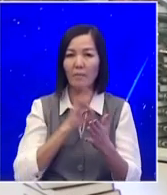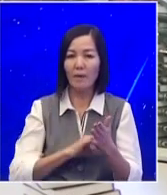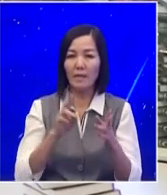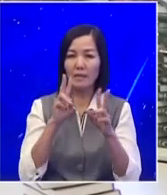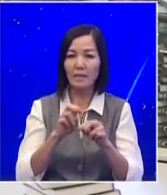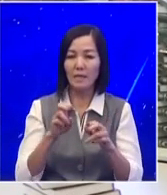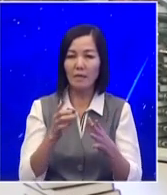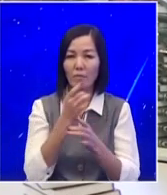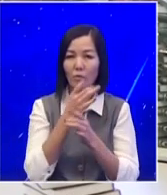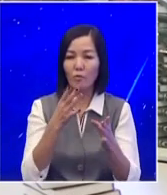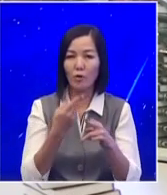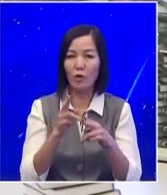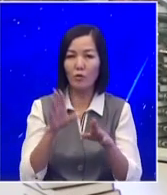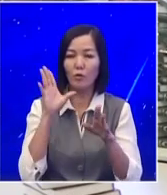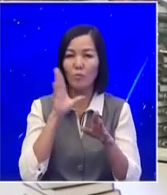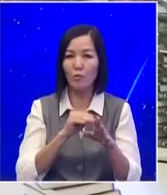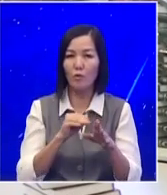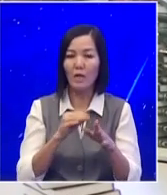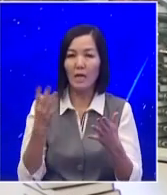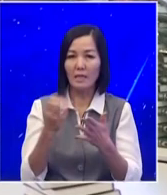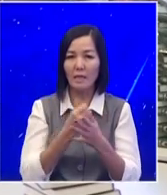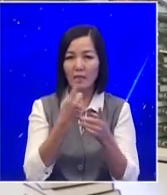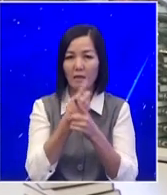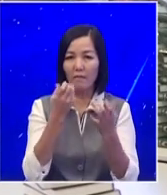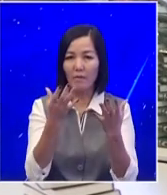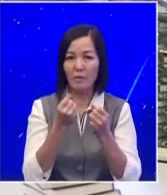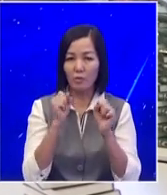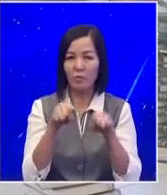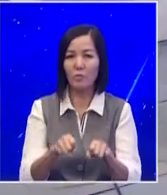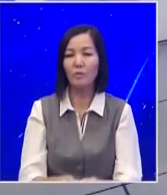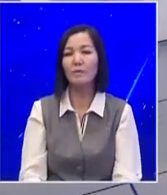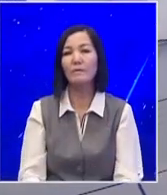исследователям культуры, которые смогут найти многих из них в этом произведении.